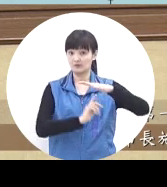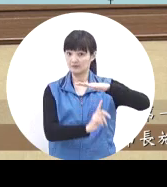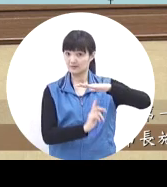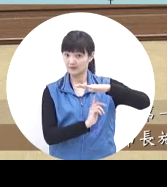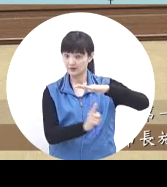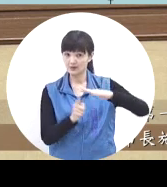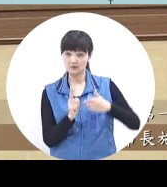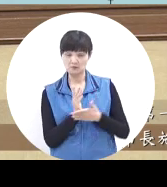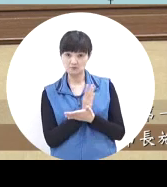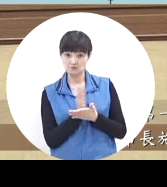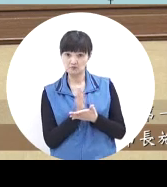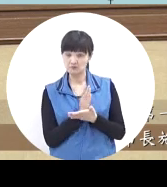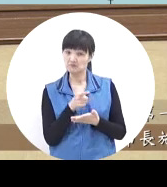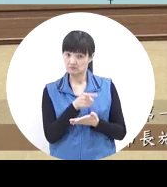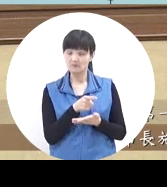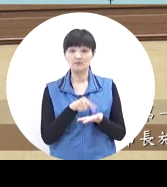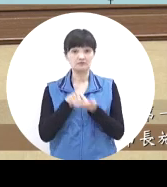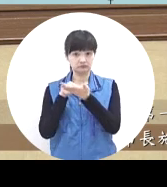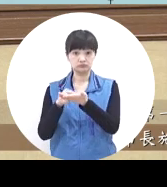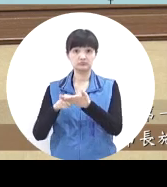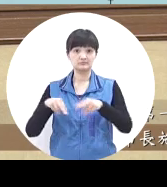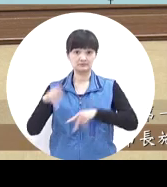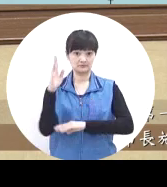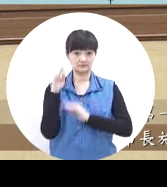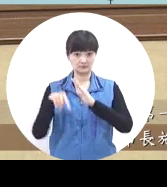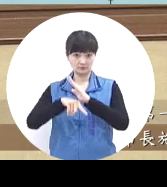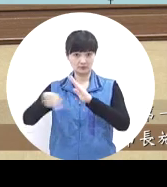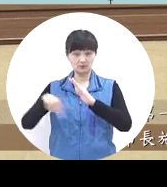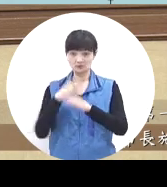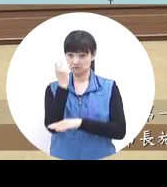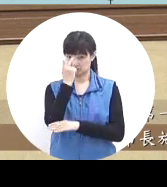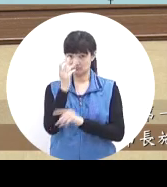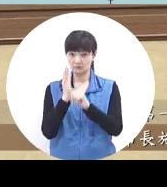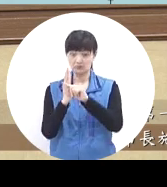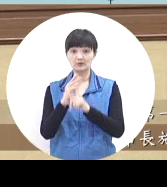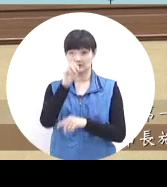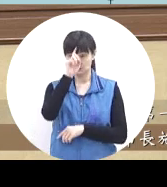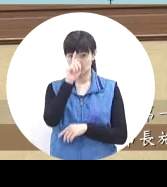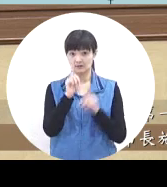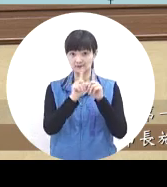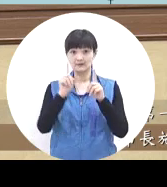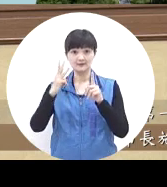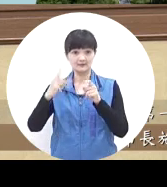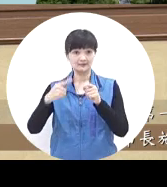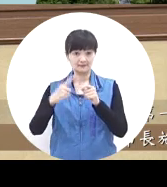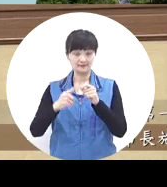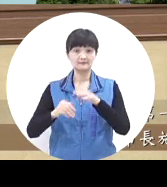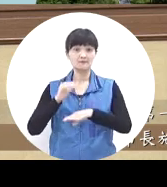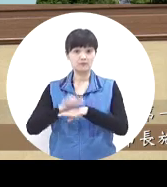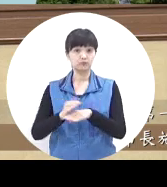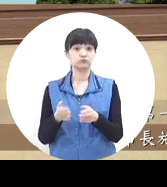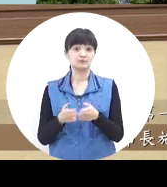交通部已经送行政院审查，希望能够在113年完工。